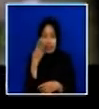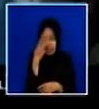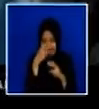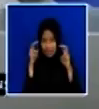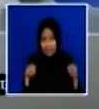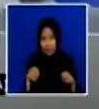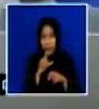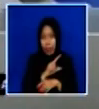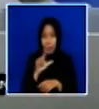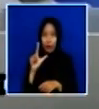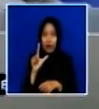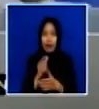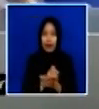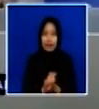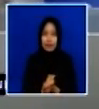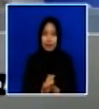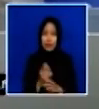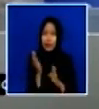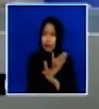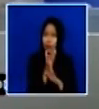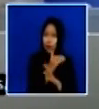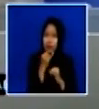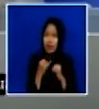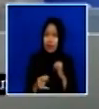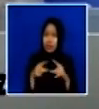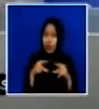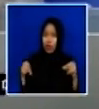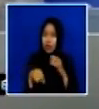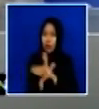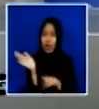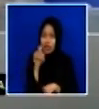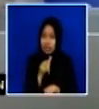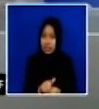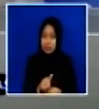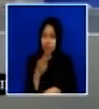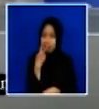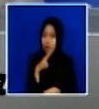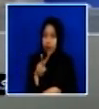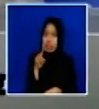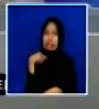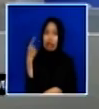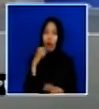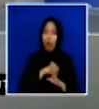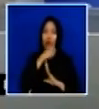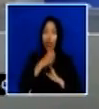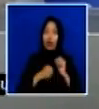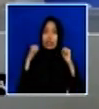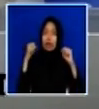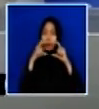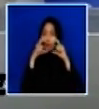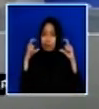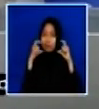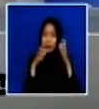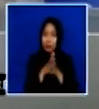melaporkan saudara sebelum kami akhiri Jawa Timur hari ini kami Ingatkan anda untuk mematuhi protokol kesehatan yaitu memakai masker